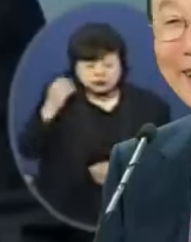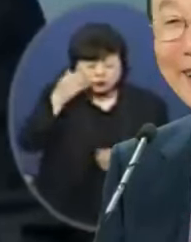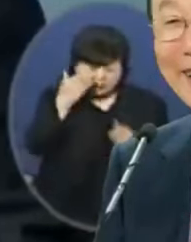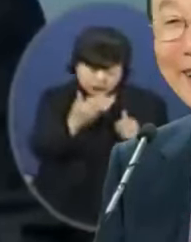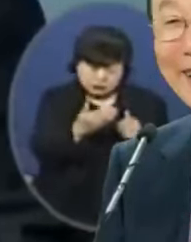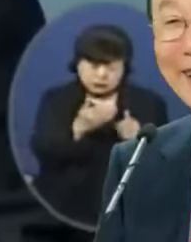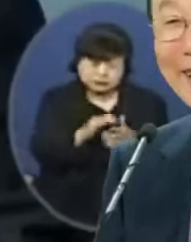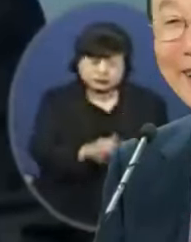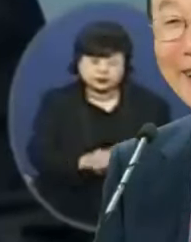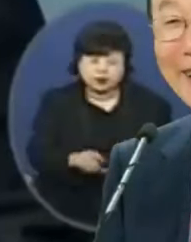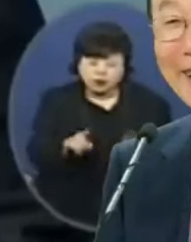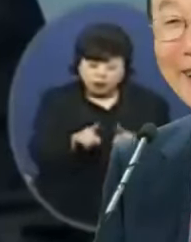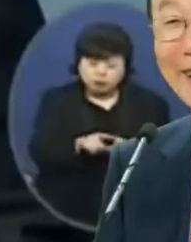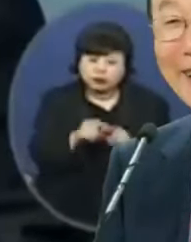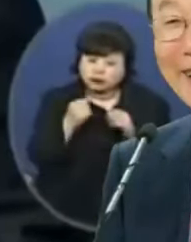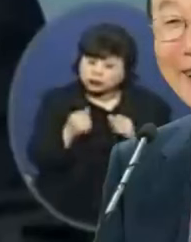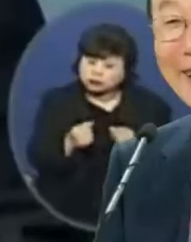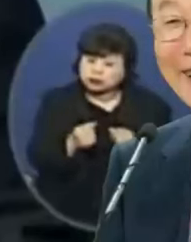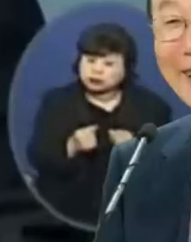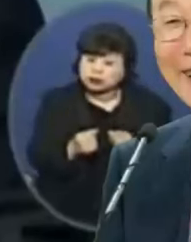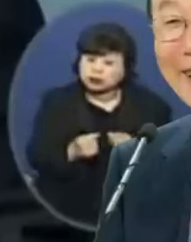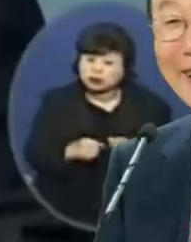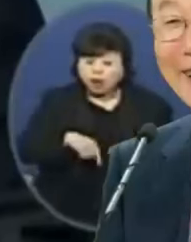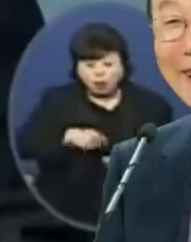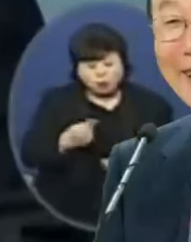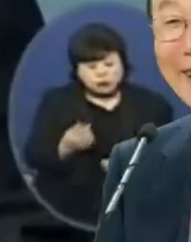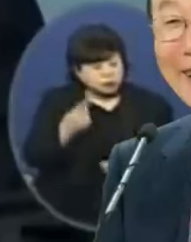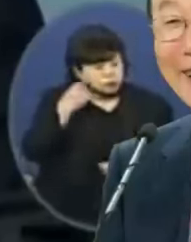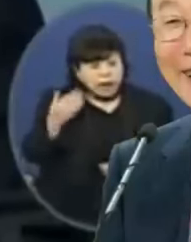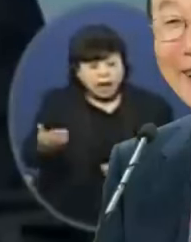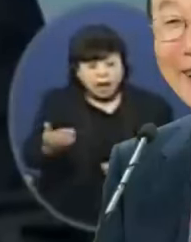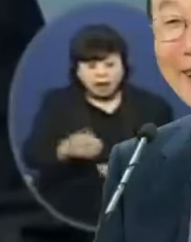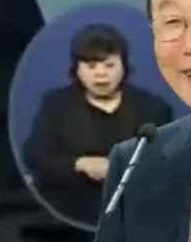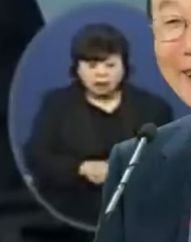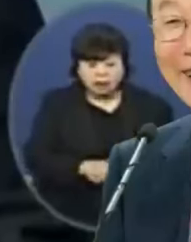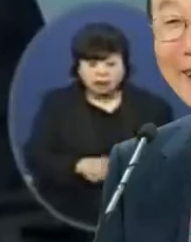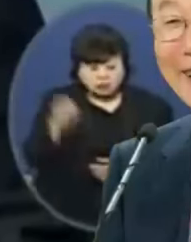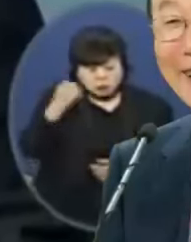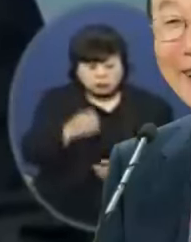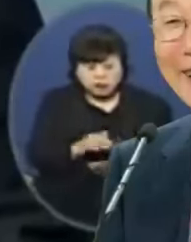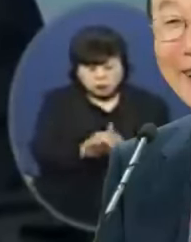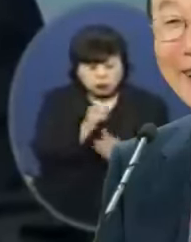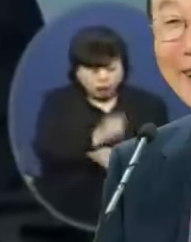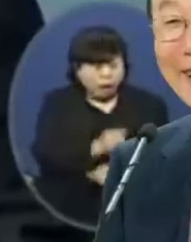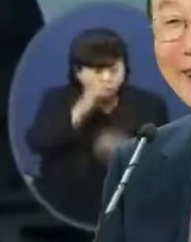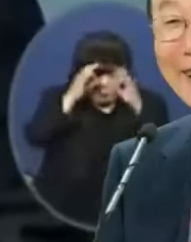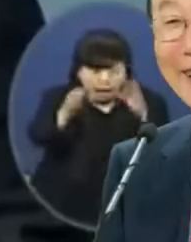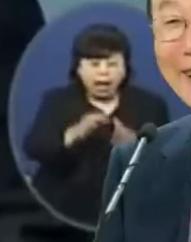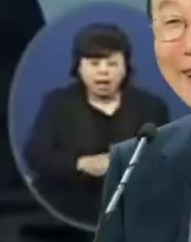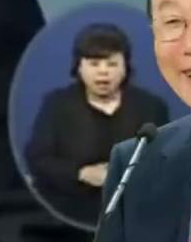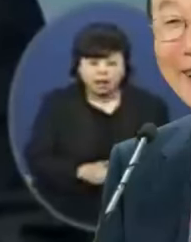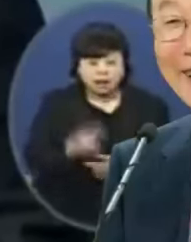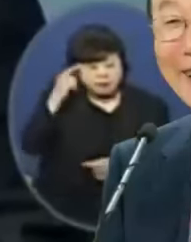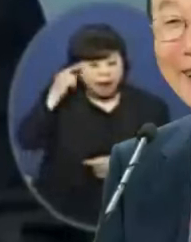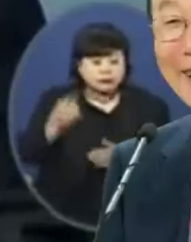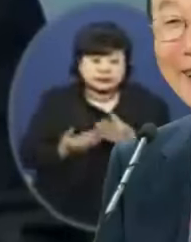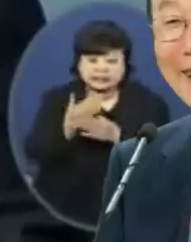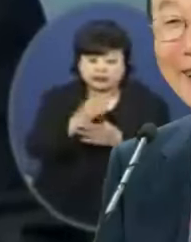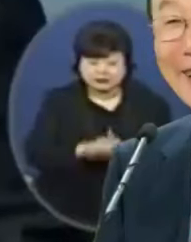성령님이 너와 같이 계시는데 왜 너 혼자 아프다고 야단이냐 성령님께 기도하라 그런 마음이